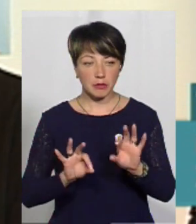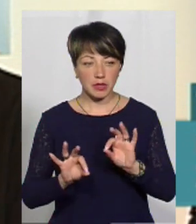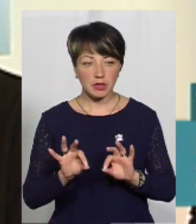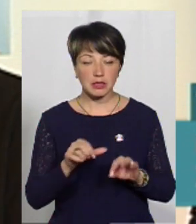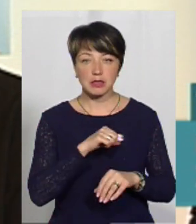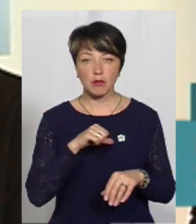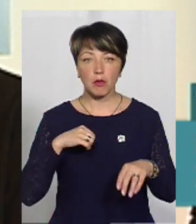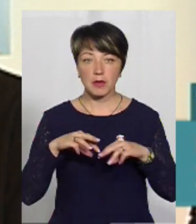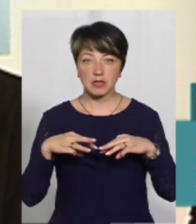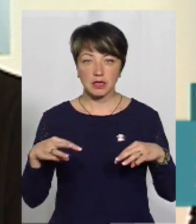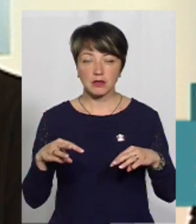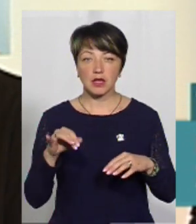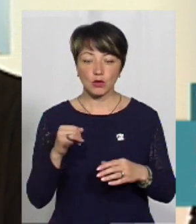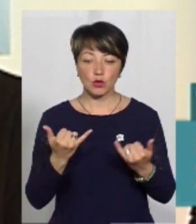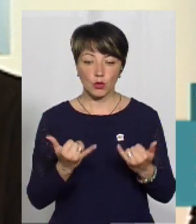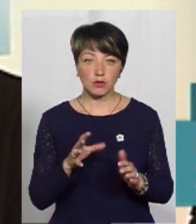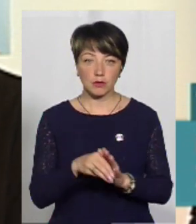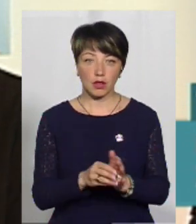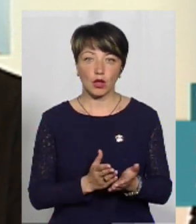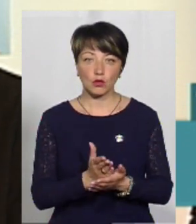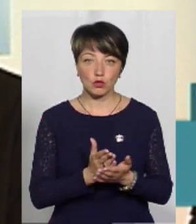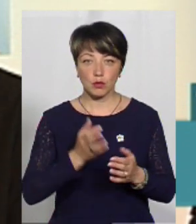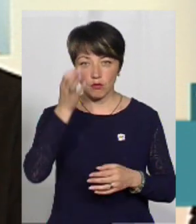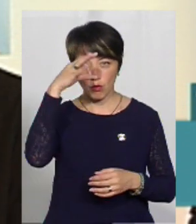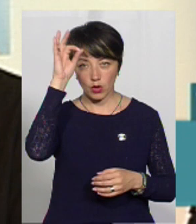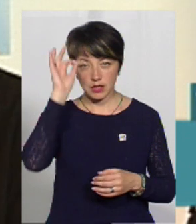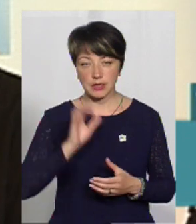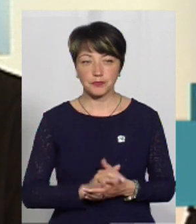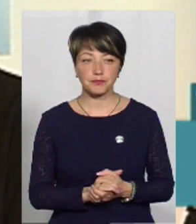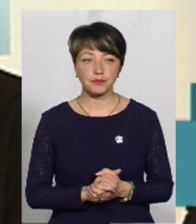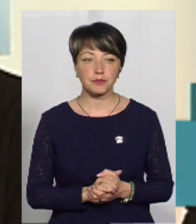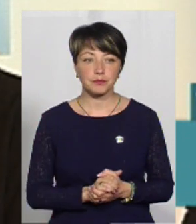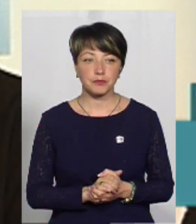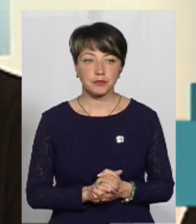порядком Міністерства внутрішніх справ і сьогодні перебувають на службі в поліції.